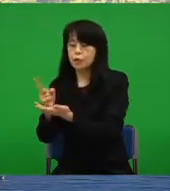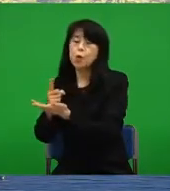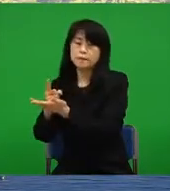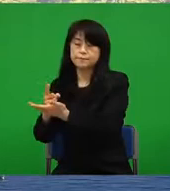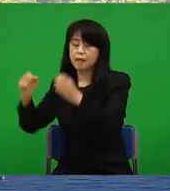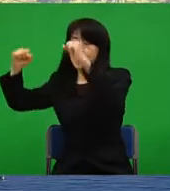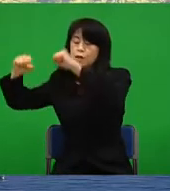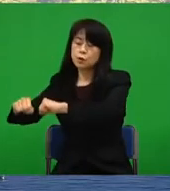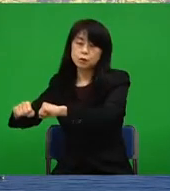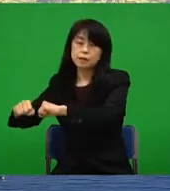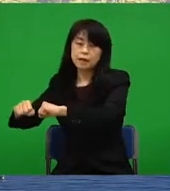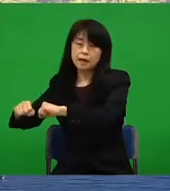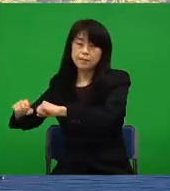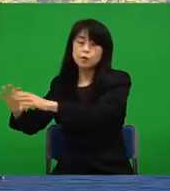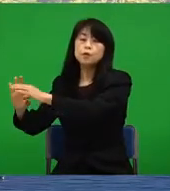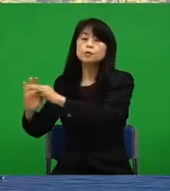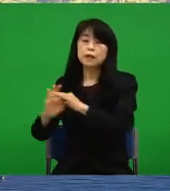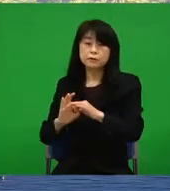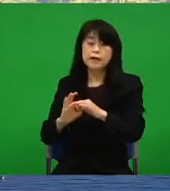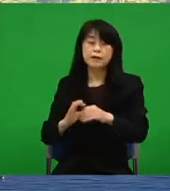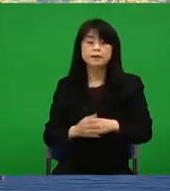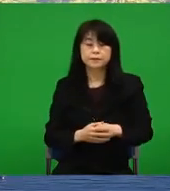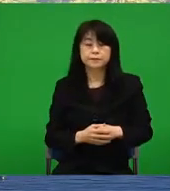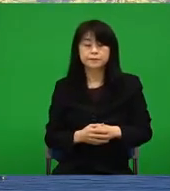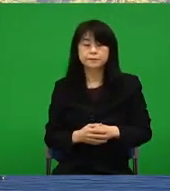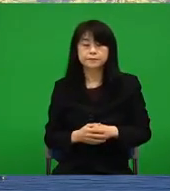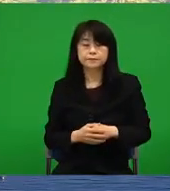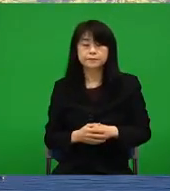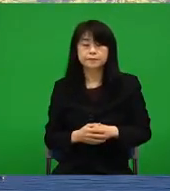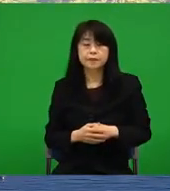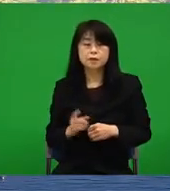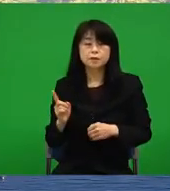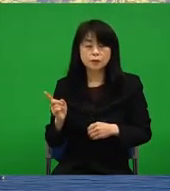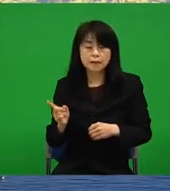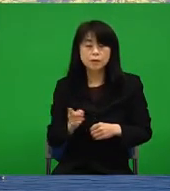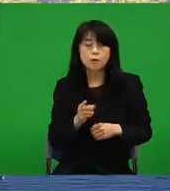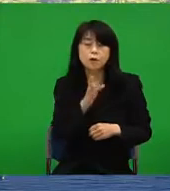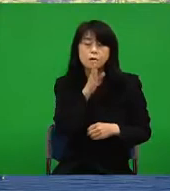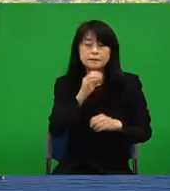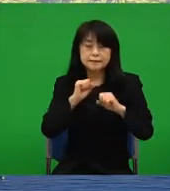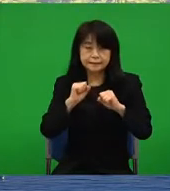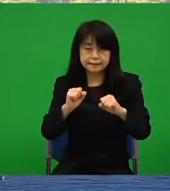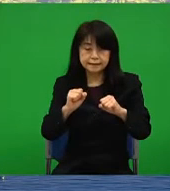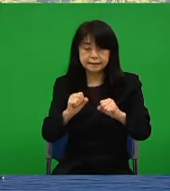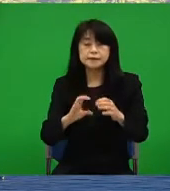了承されたということですから、そうなれば、その実施についてはですね、